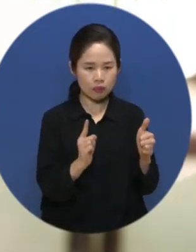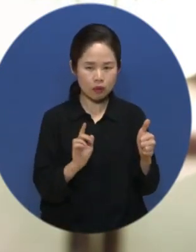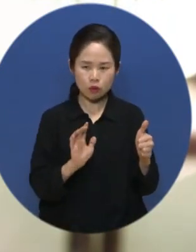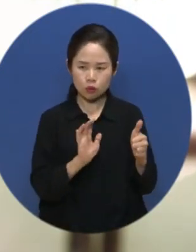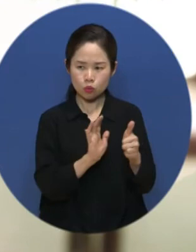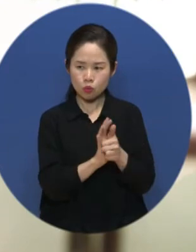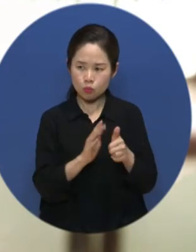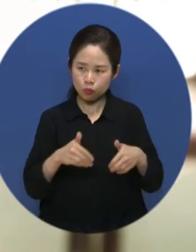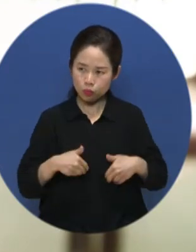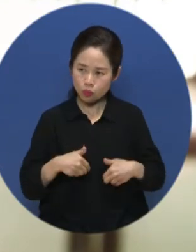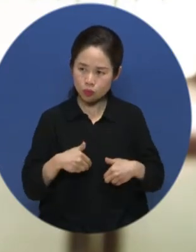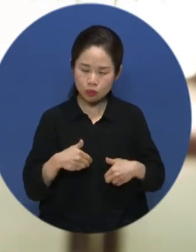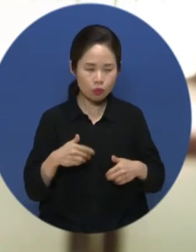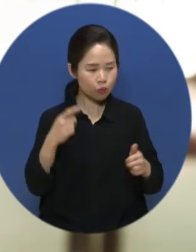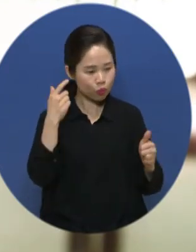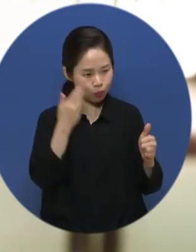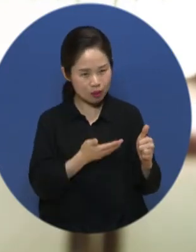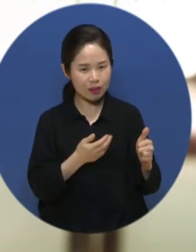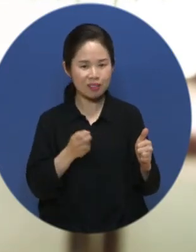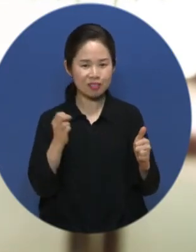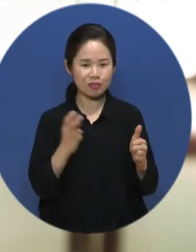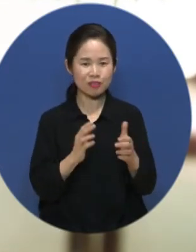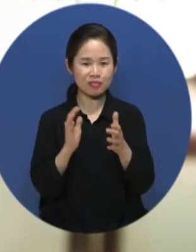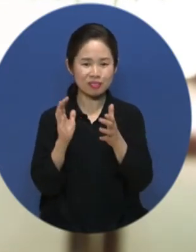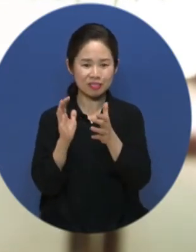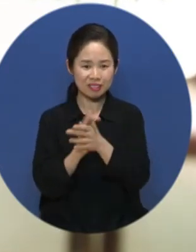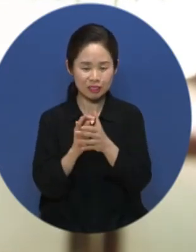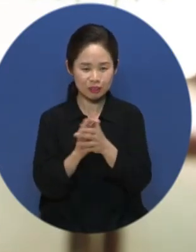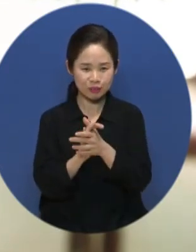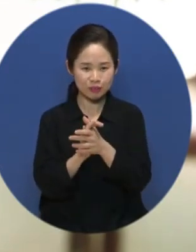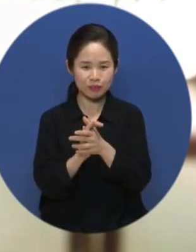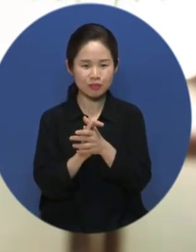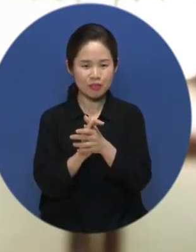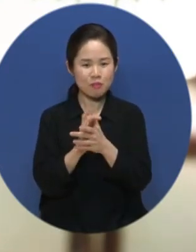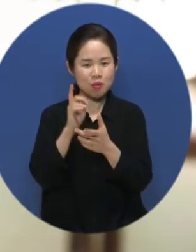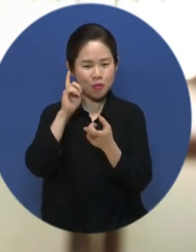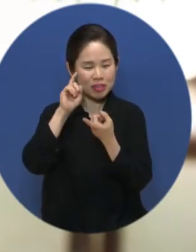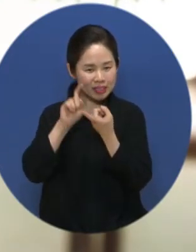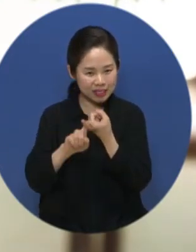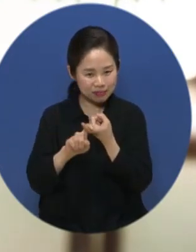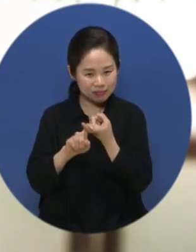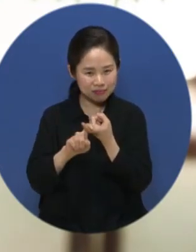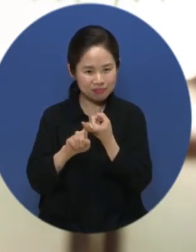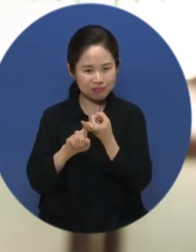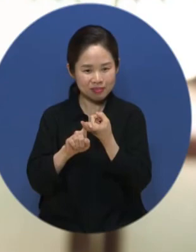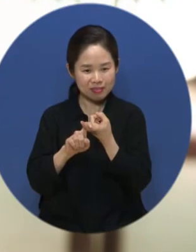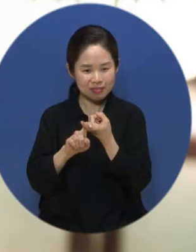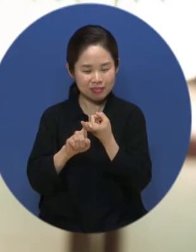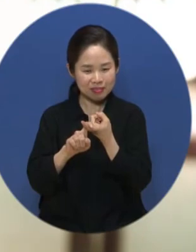되냐고 물어보고, 또 이렇게 친구가 되어주려고 하는 관심, 그냥 관점만큼 중요한